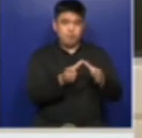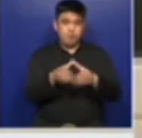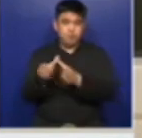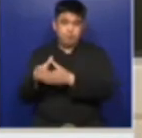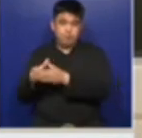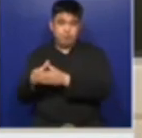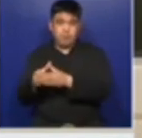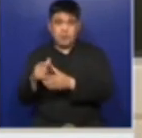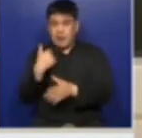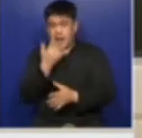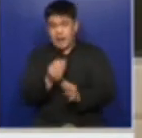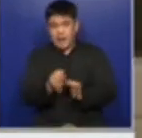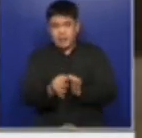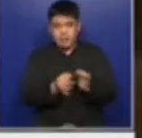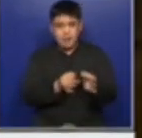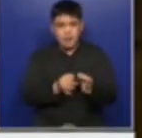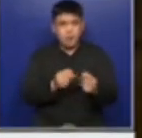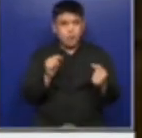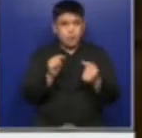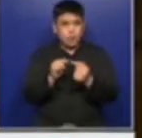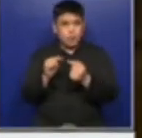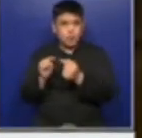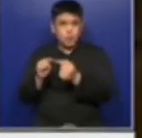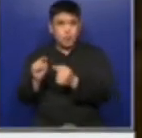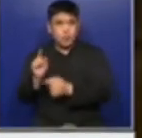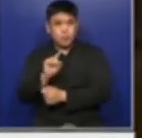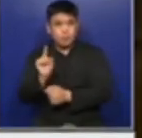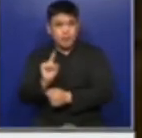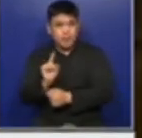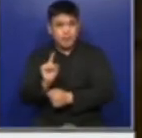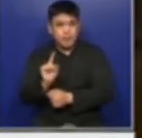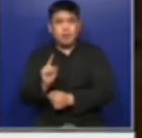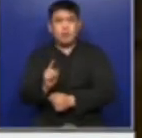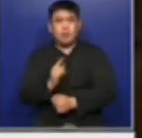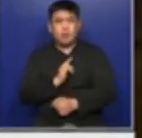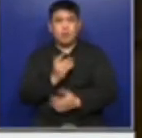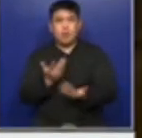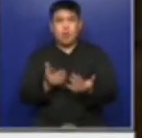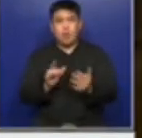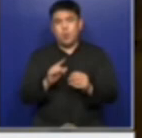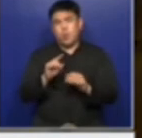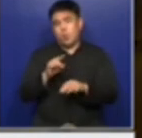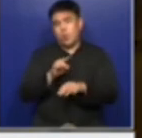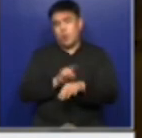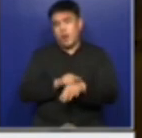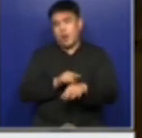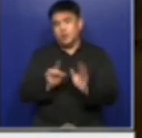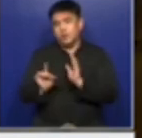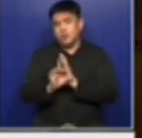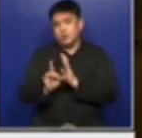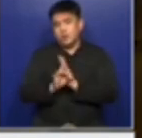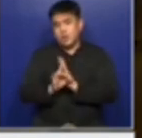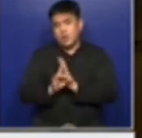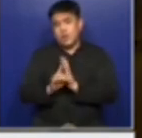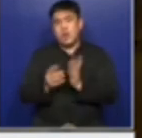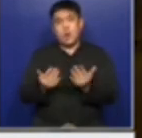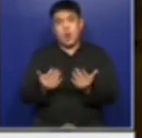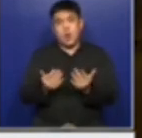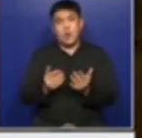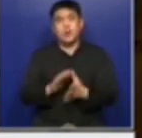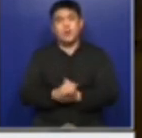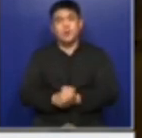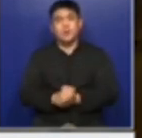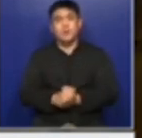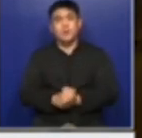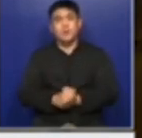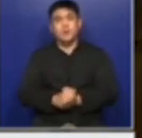ท่านใดจะชี้แจงในประเด็นที่เกี่ยวกับท่านก่อนหรือไม่และผมขอเวลาท่านประธานตอนท้ายอีกเล็กน้อยเพื่อที่จะกราบเรียน